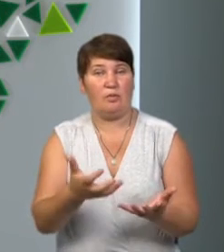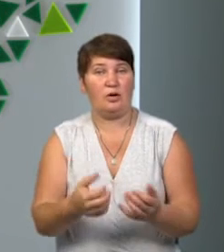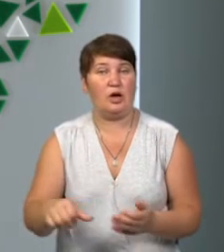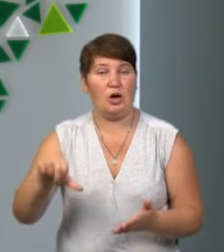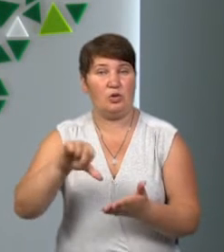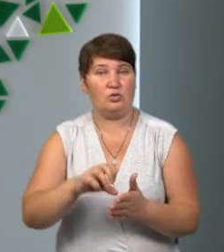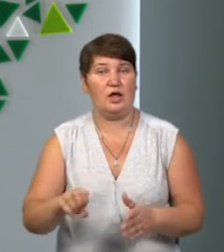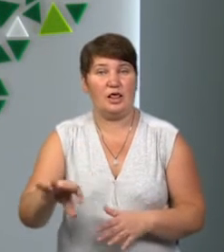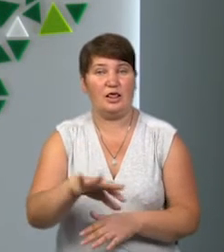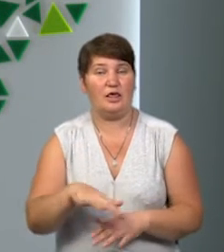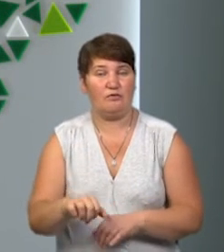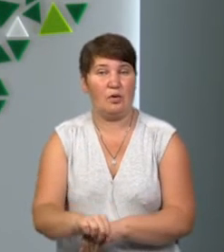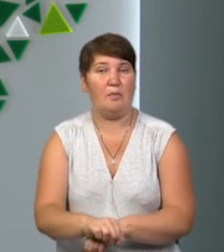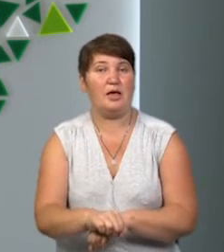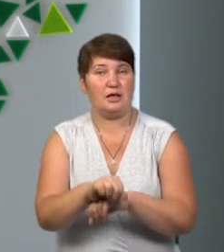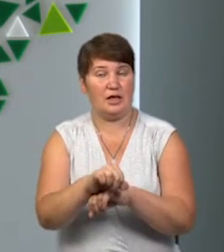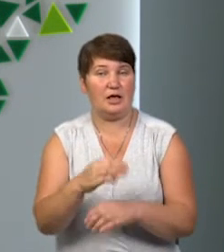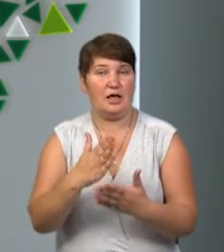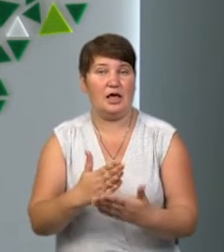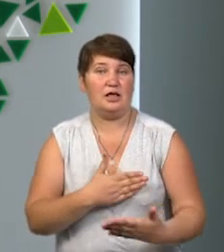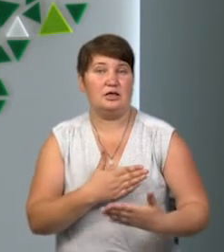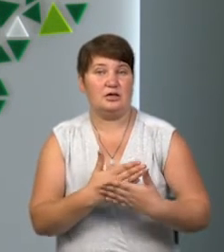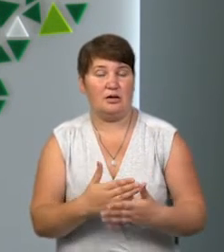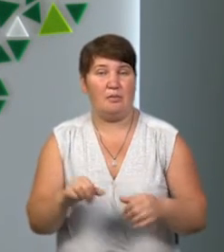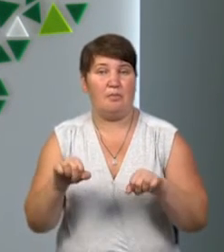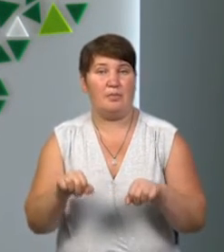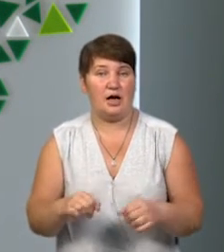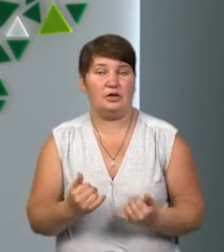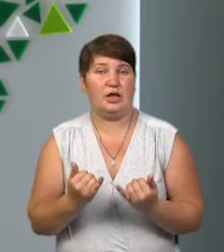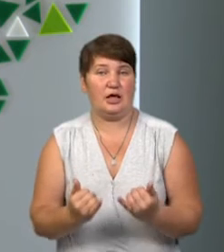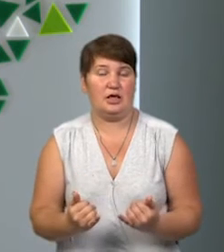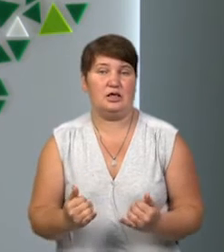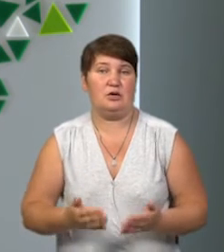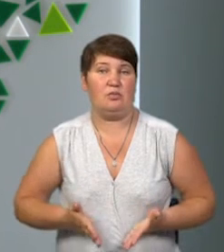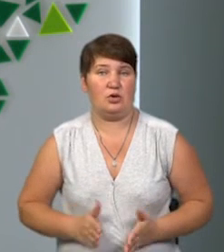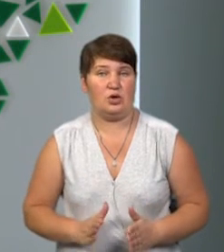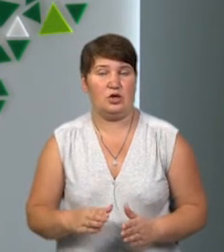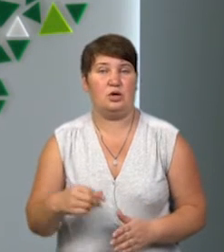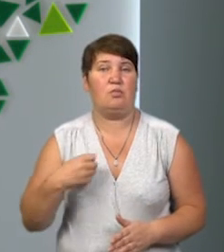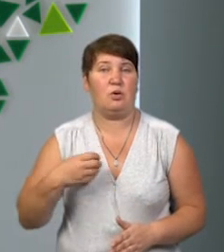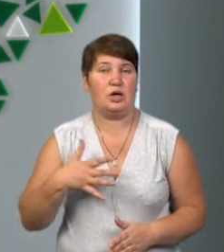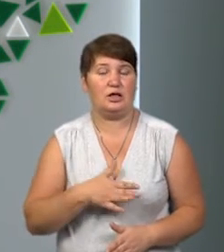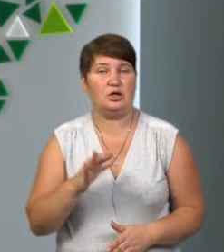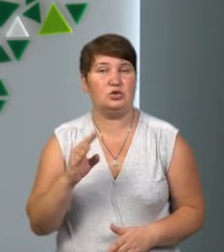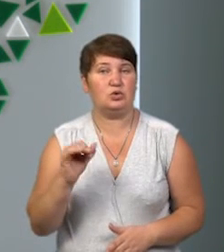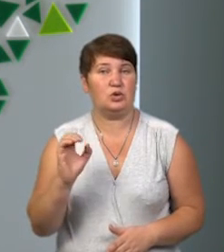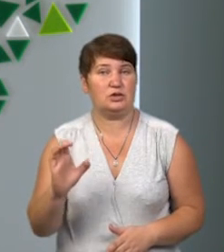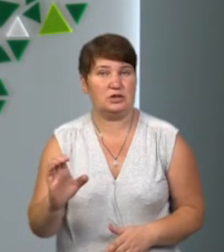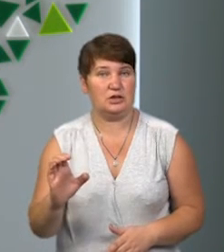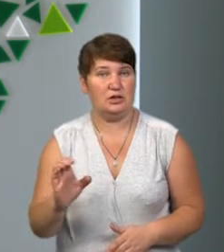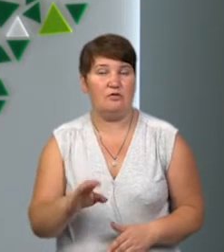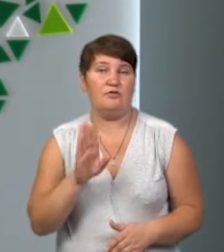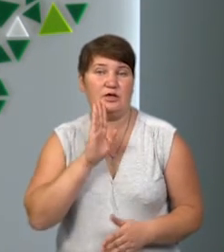участь в Євромайдані. Є ініціаторкою руху «Право на гідні пологи» та «Поранені СОС». За даними ЮКонтрол, вона